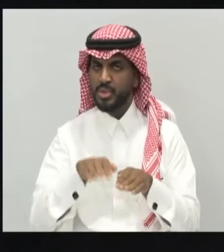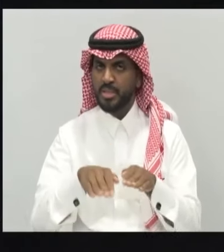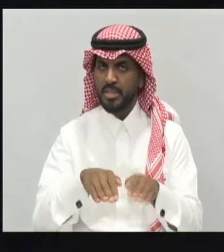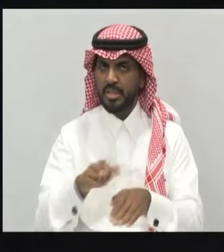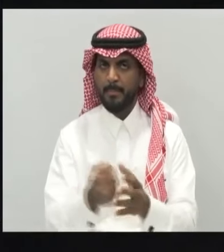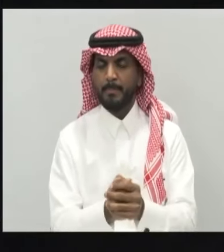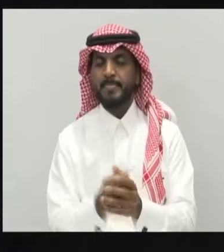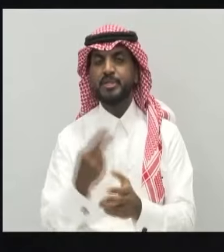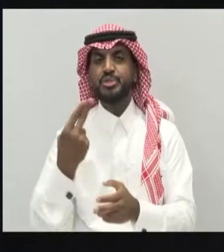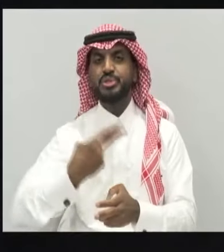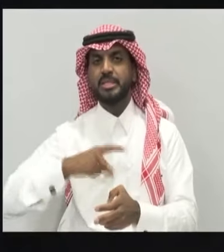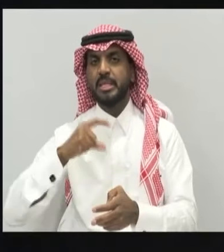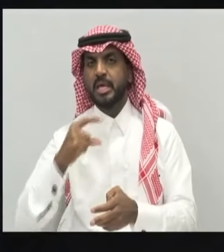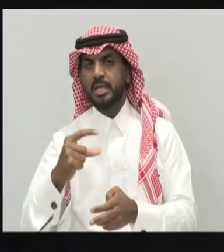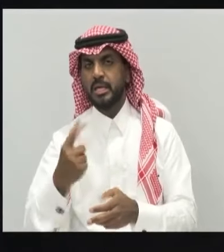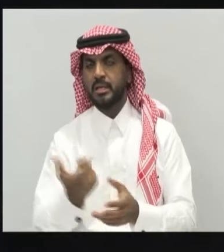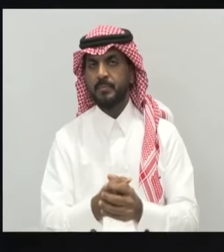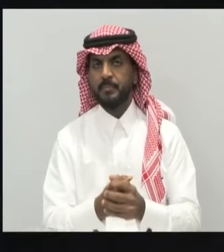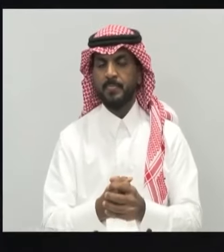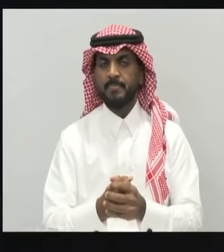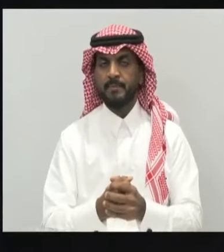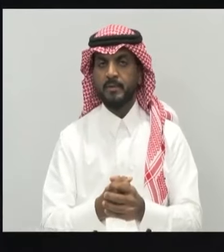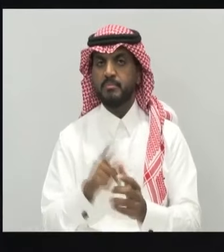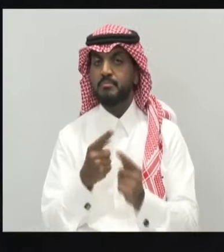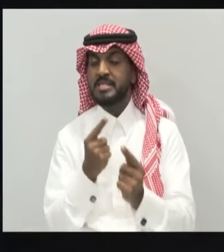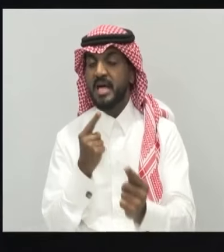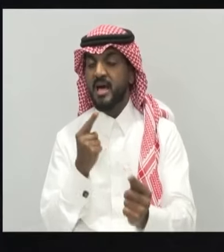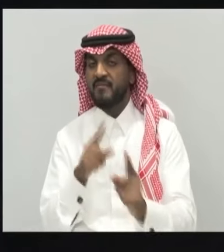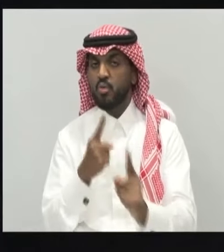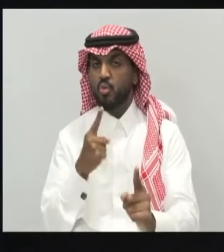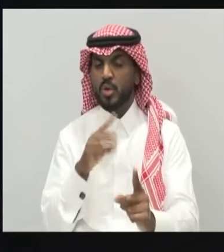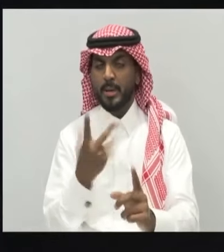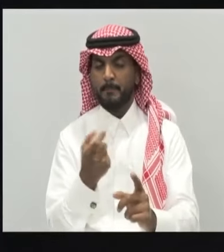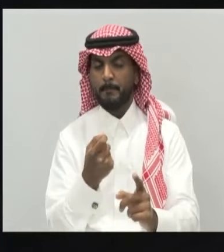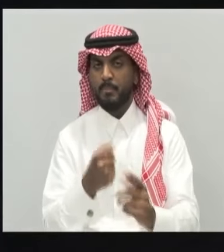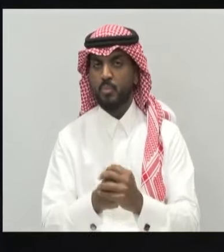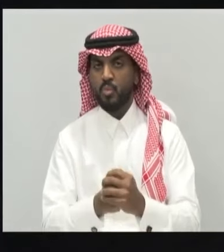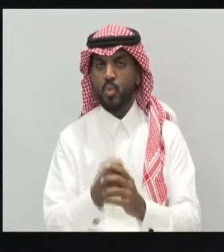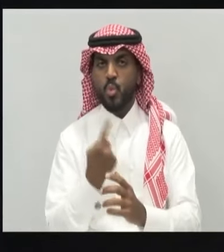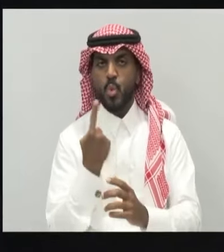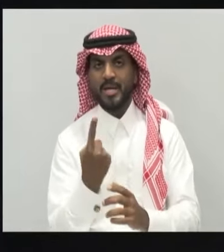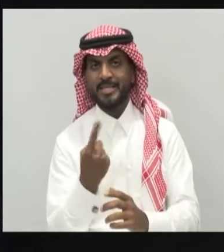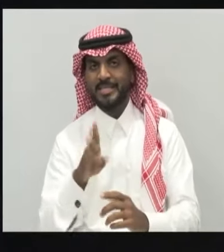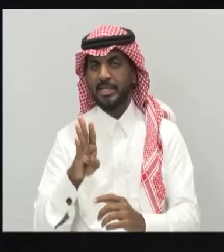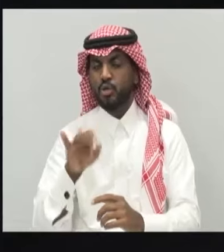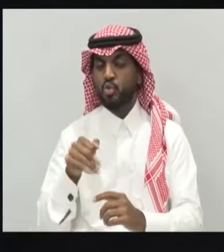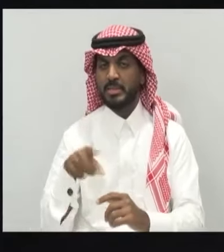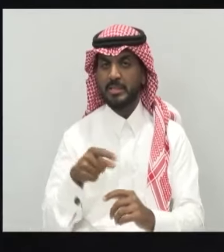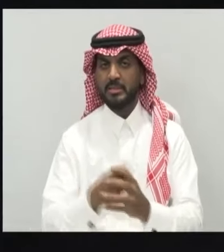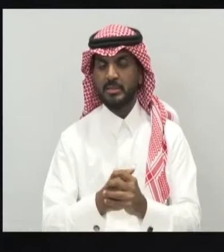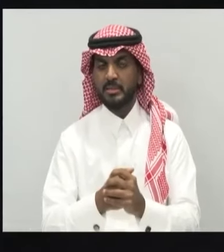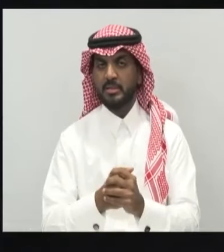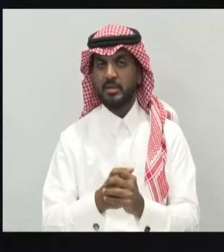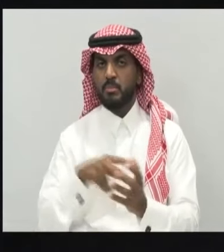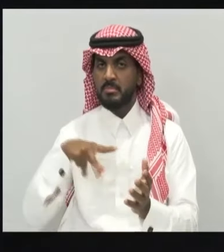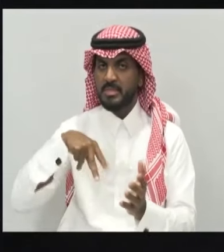لمده 20 دقيقه المسافه التي اقطعها تقريبا 1 كل م المسافه التي